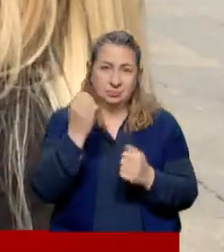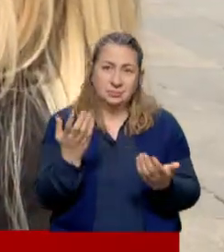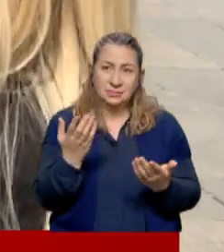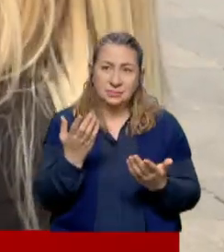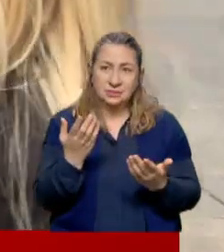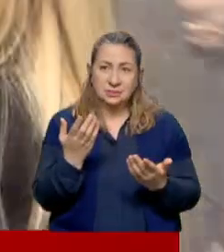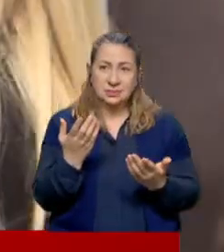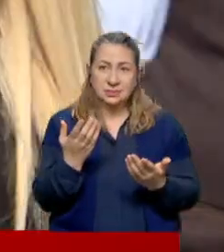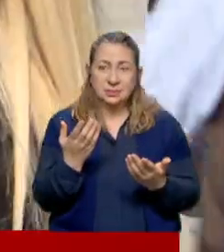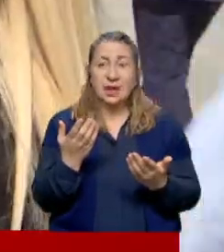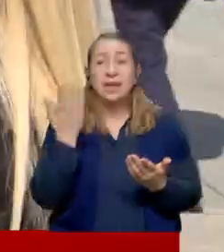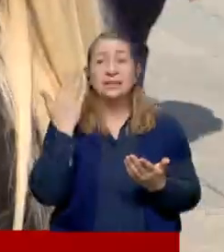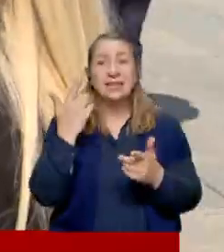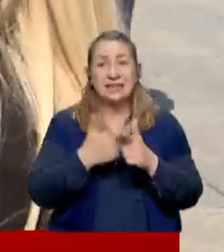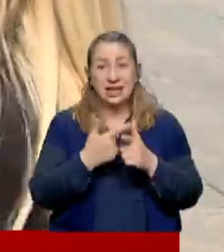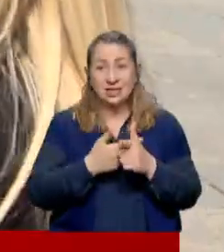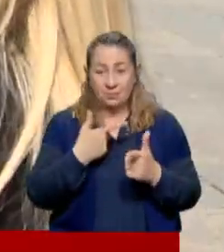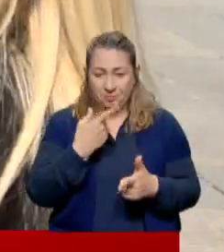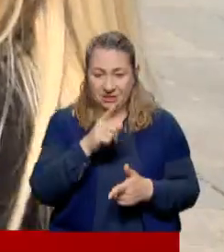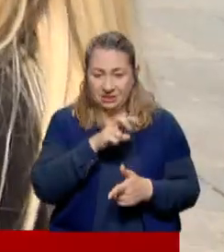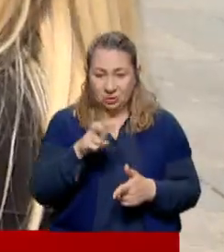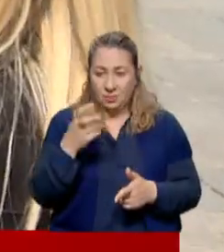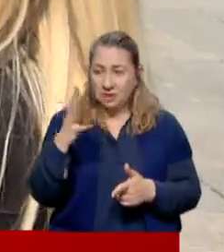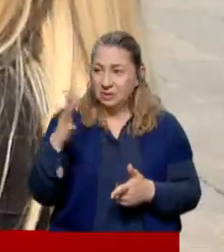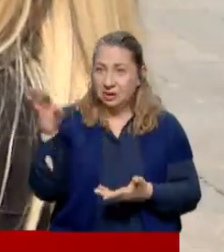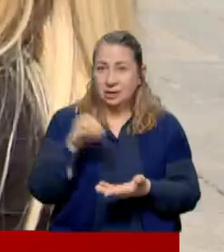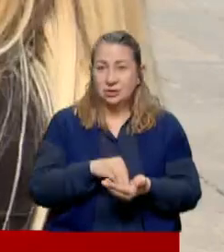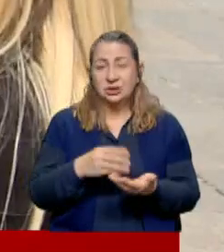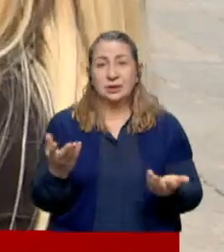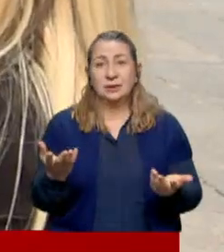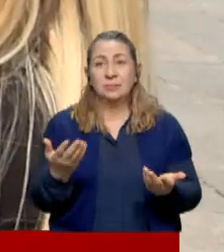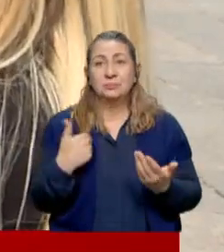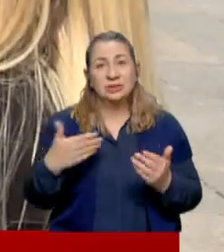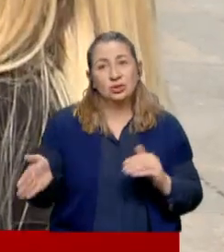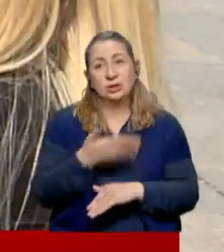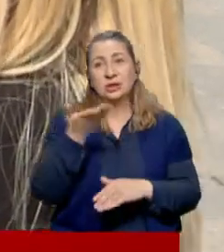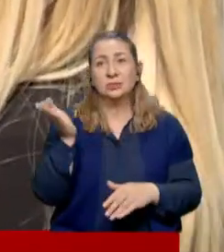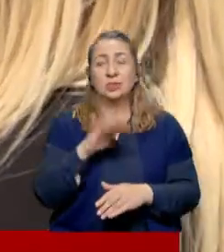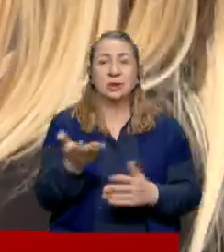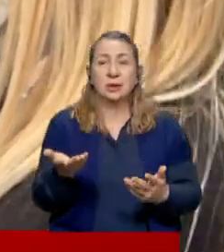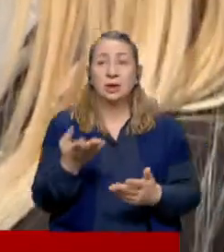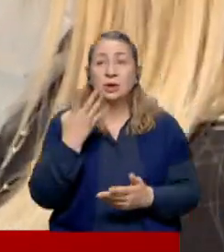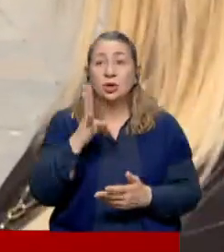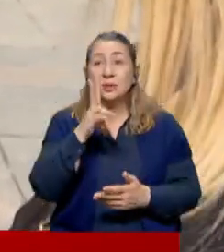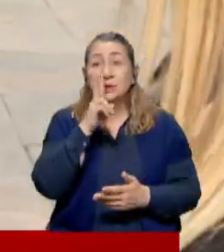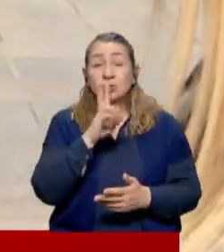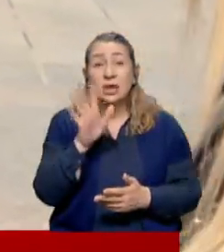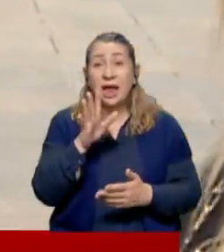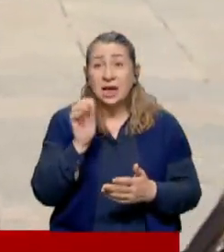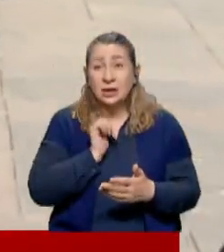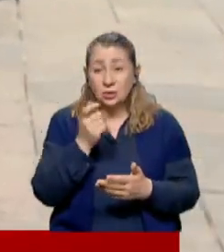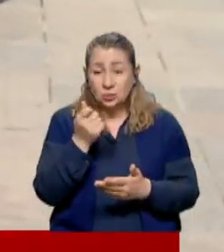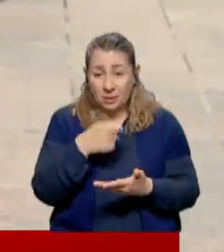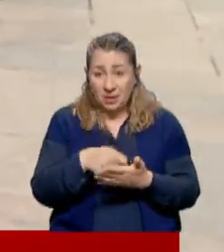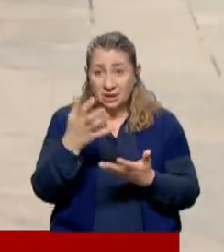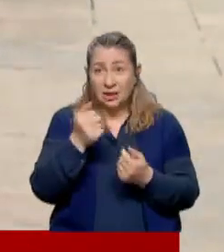fiyatlarının yükselmesi. Eski kiracı oldu. 800 lira yerine 5000 liraya kiraya verecek biz çıktıktan sonra. 4250 lira asgari